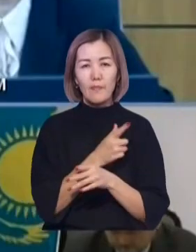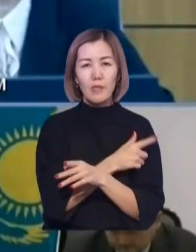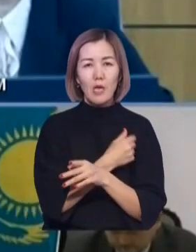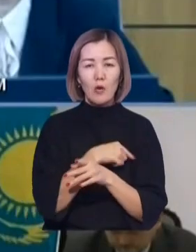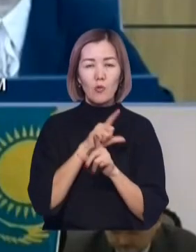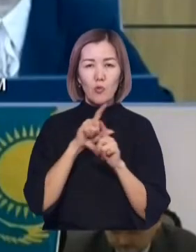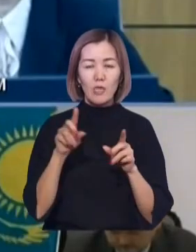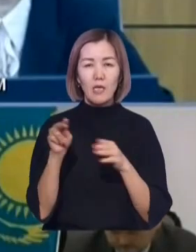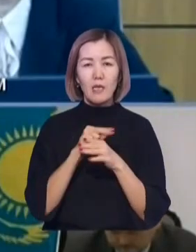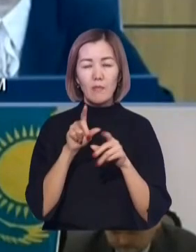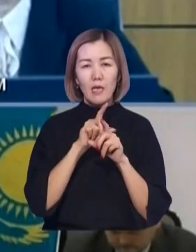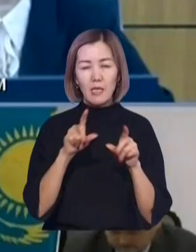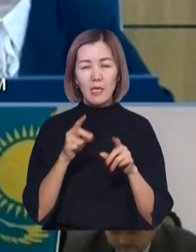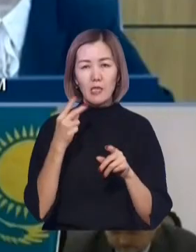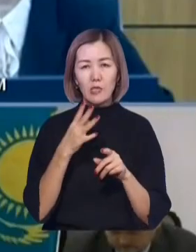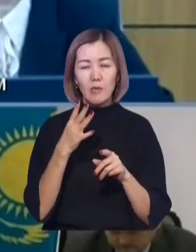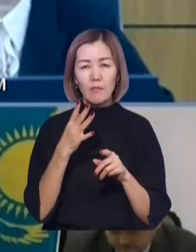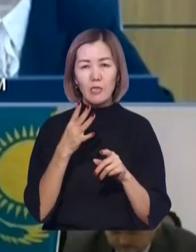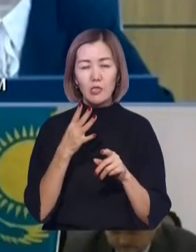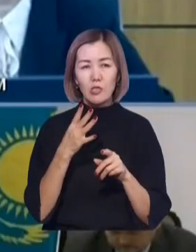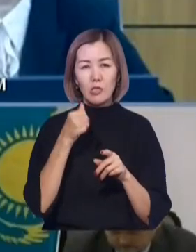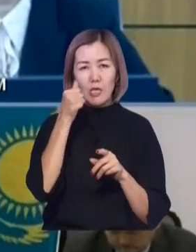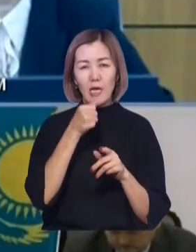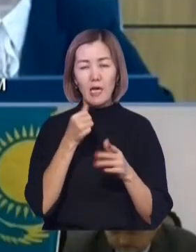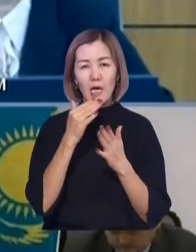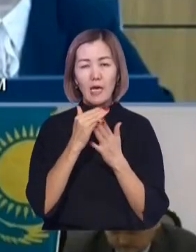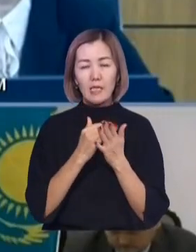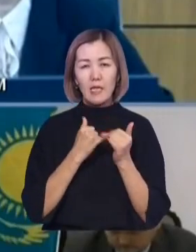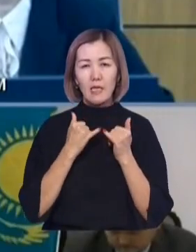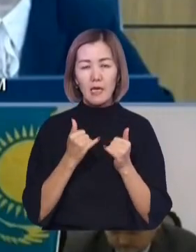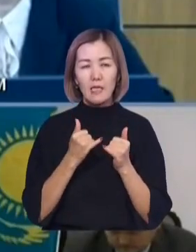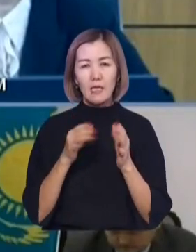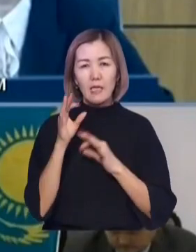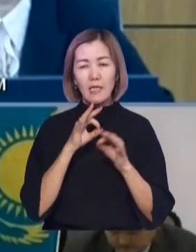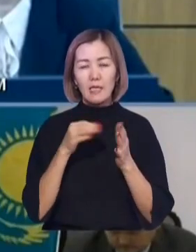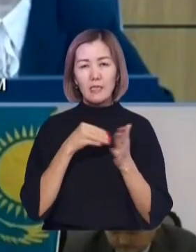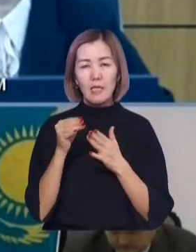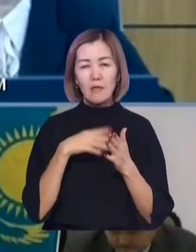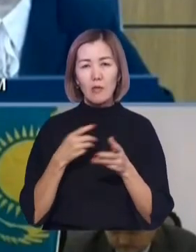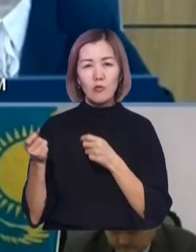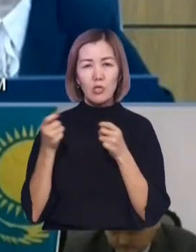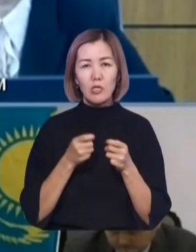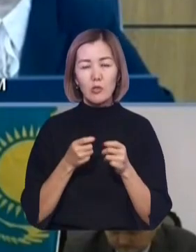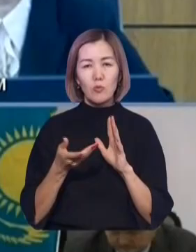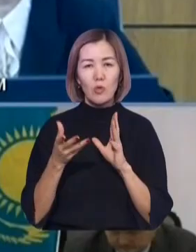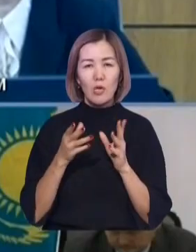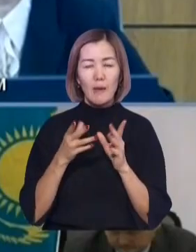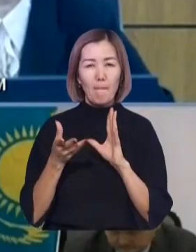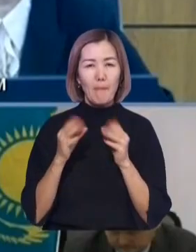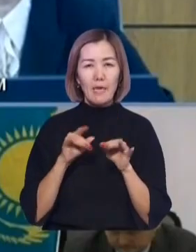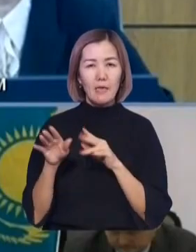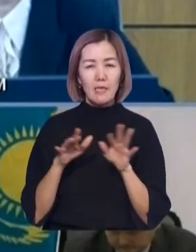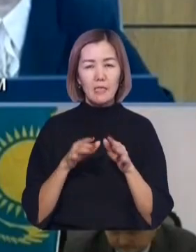мен емханалар үшін 2025 жылға арналған дәрі-дәрмектерді сатып алу мен жеткізу рәсімдерінің барлығын